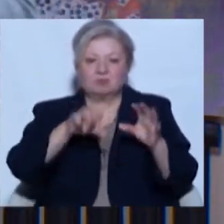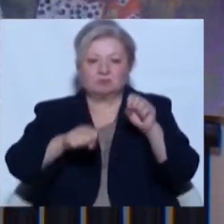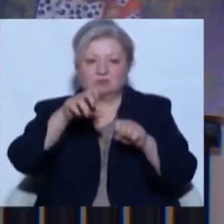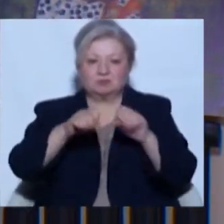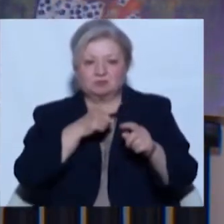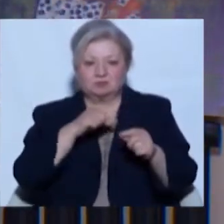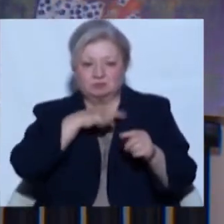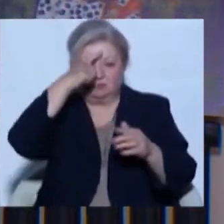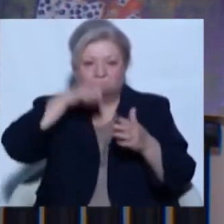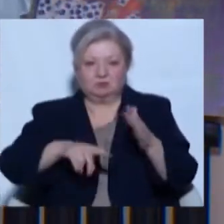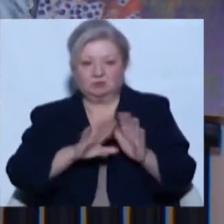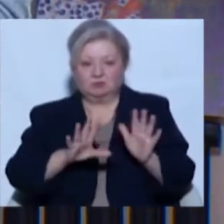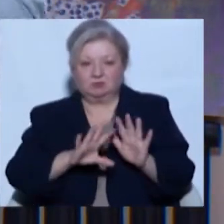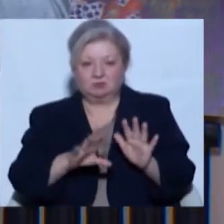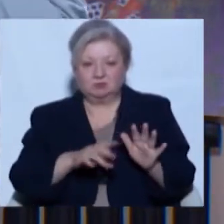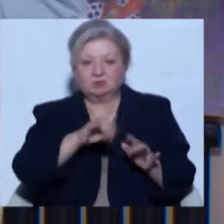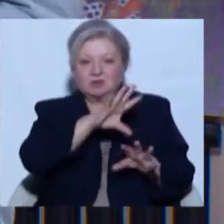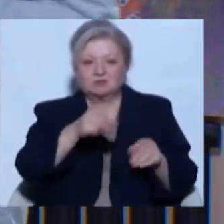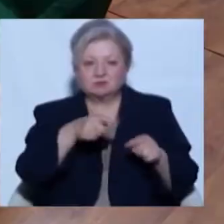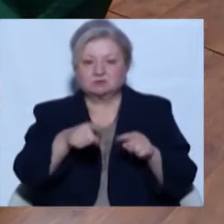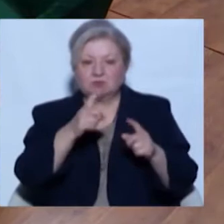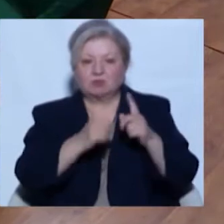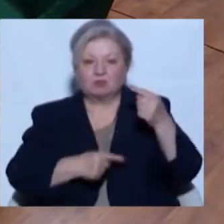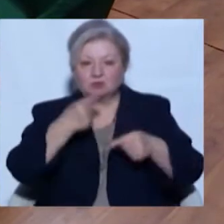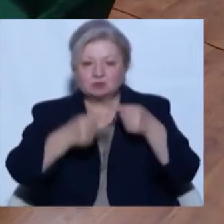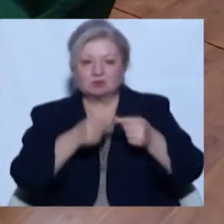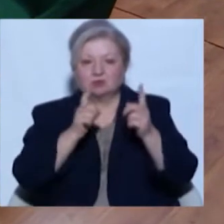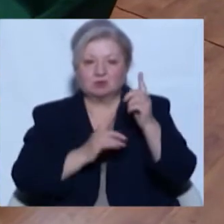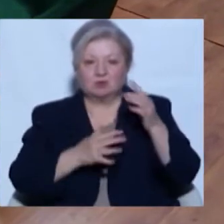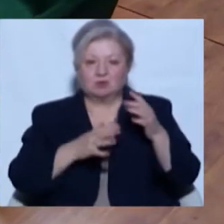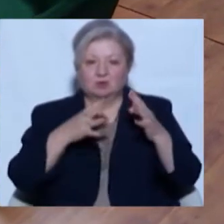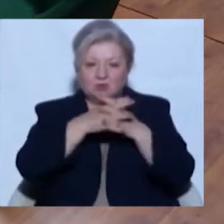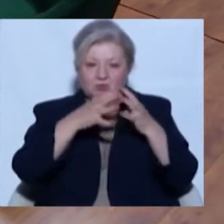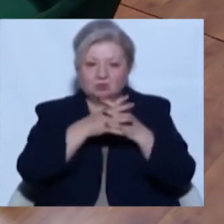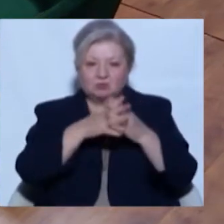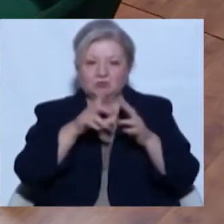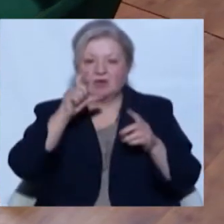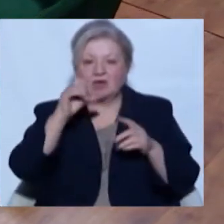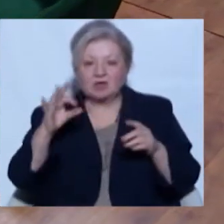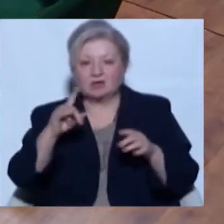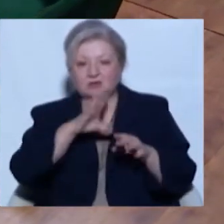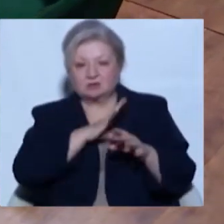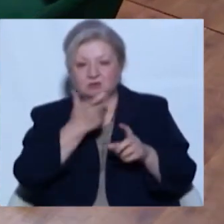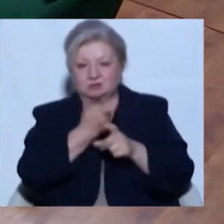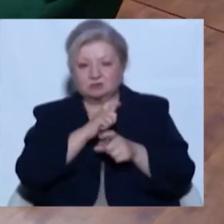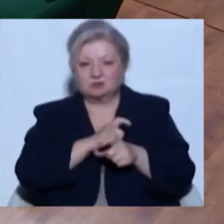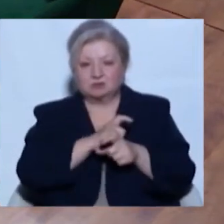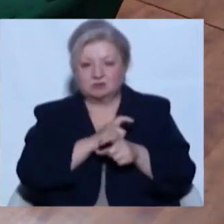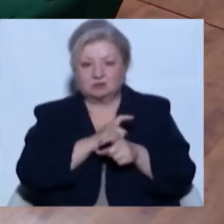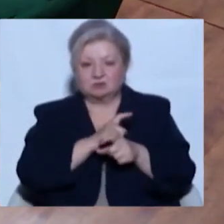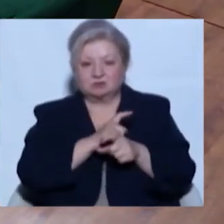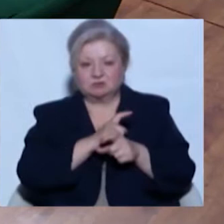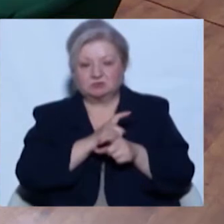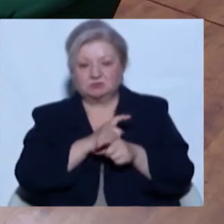უზენაესობას არ აღიარებდა. ეს ბრძოლები ერეკლე მეორემ საკმაოდ შთამბეჭდავად გადაიხადა, მინდა